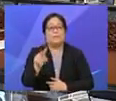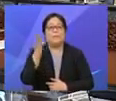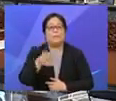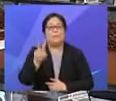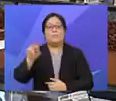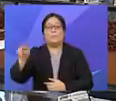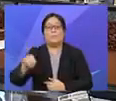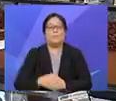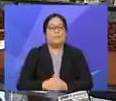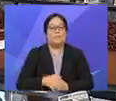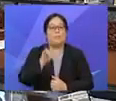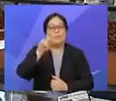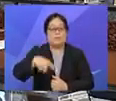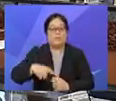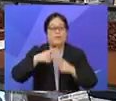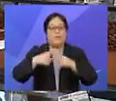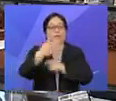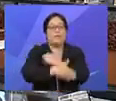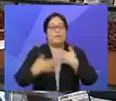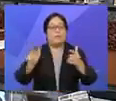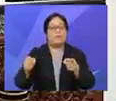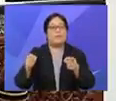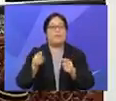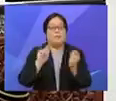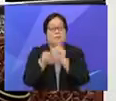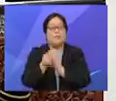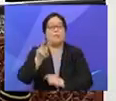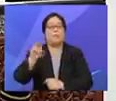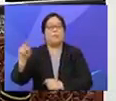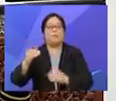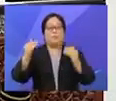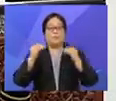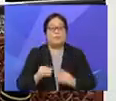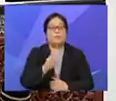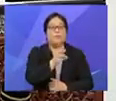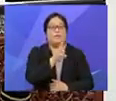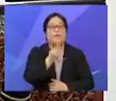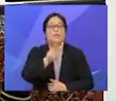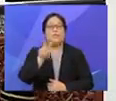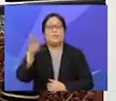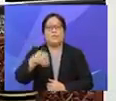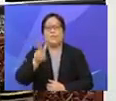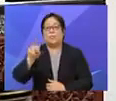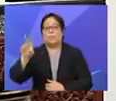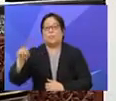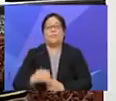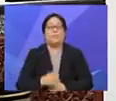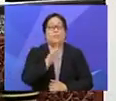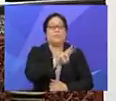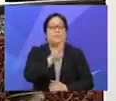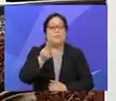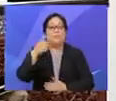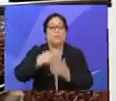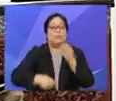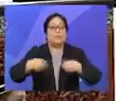menambahkan jumlah timbulan Spike dan boleh menggunakan bangun apabila telah dilantik nanti diluruskan nanti boleh dilaksanakan